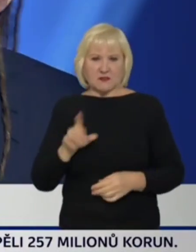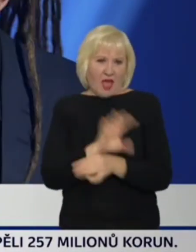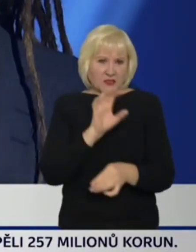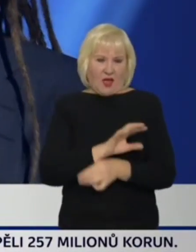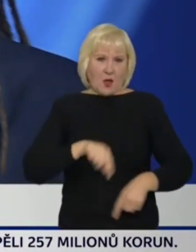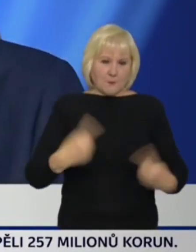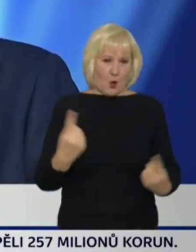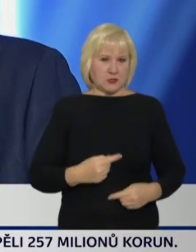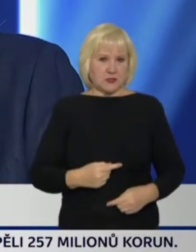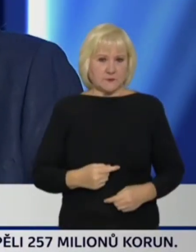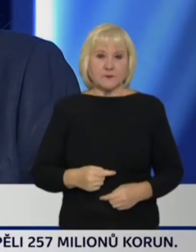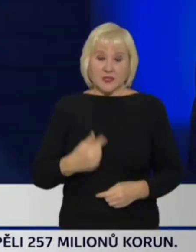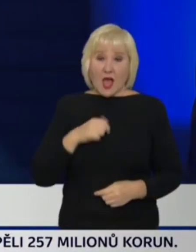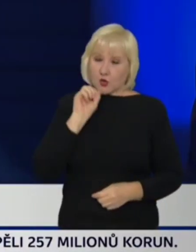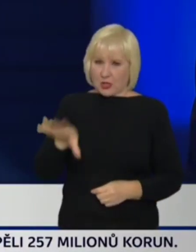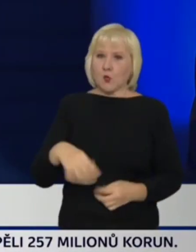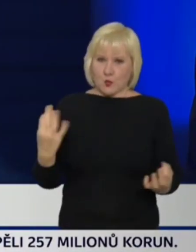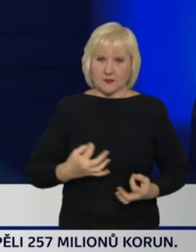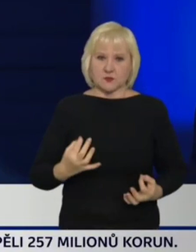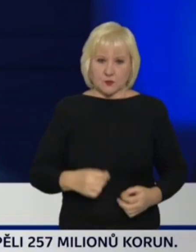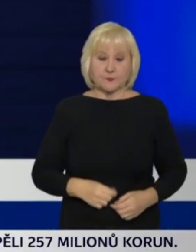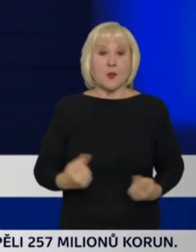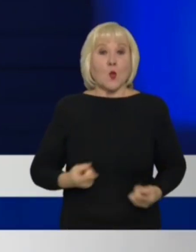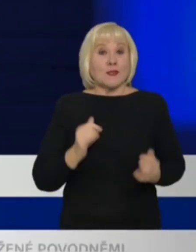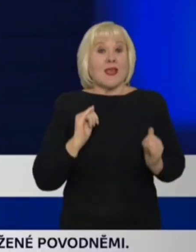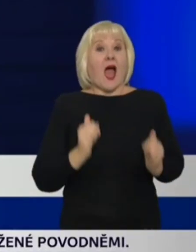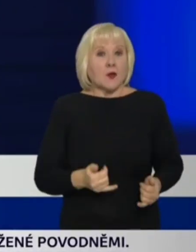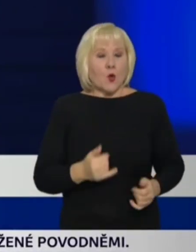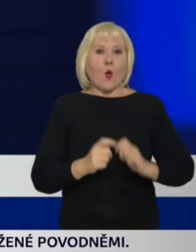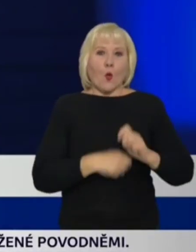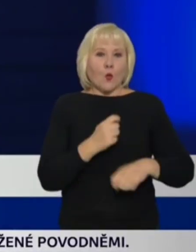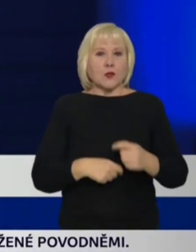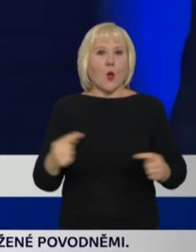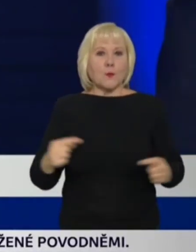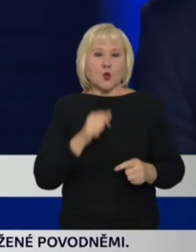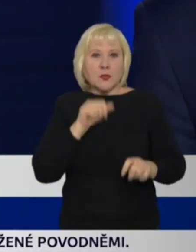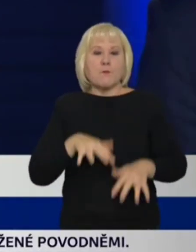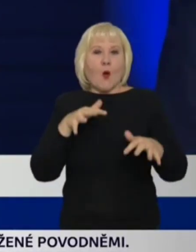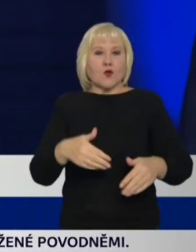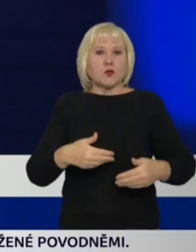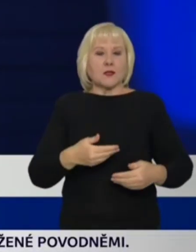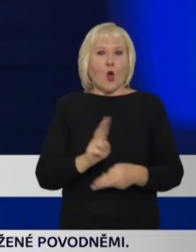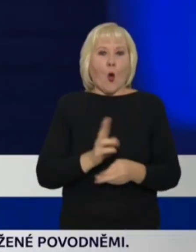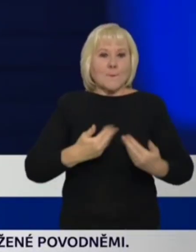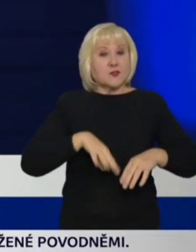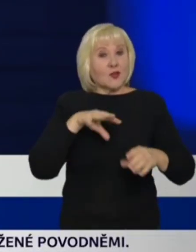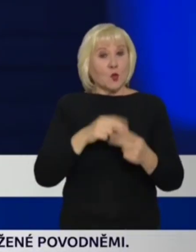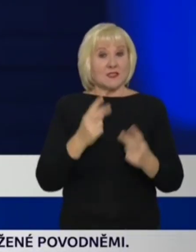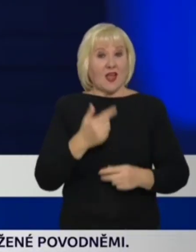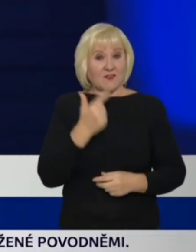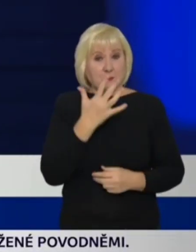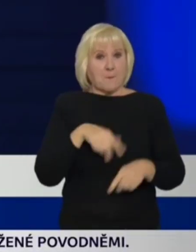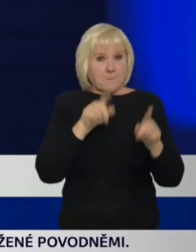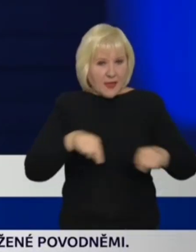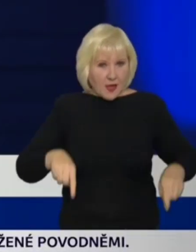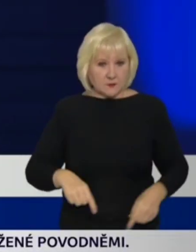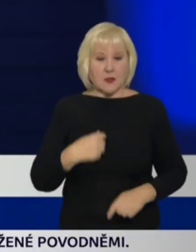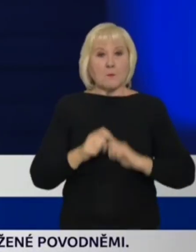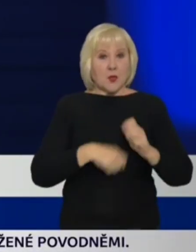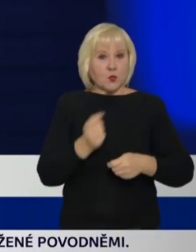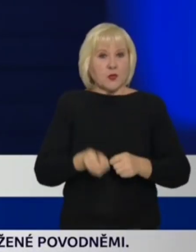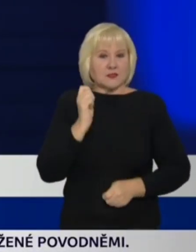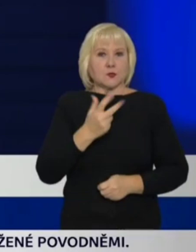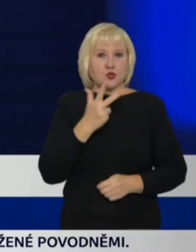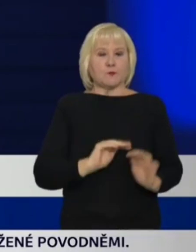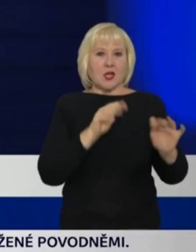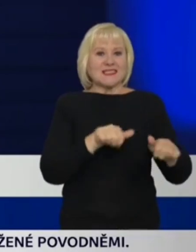kázat. Já vám něco řeknu. Hnutí ANO udělalo protipovodňová opatření za 25 miliard. Rozjeli jsme 3 přehrady. Byla